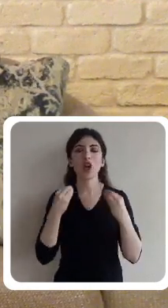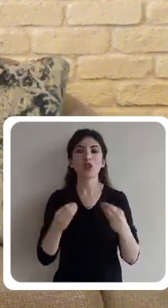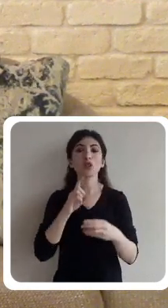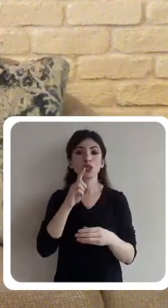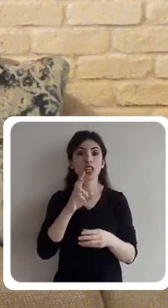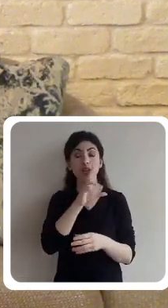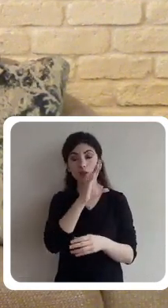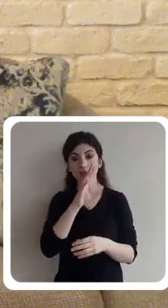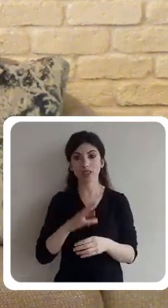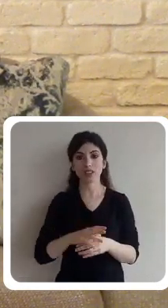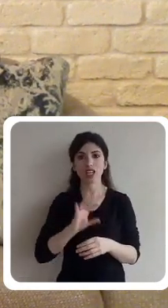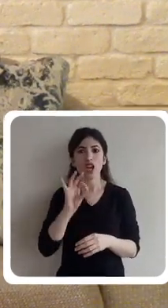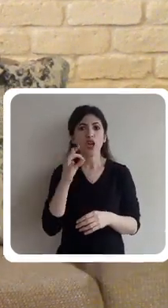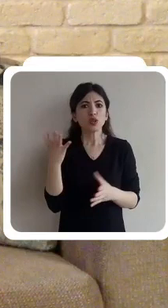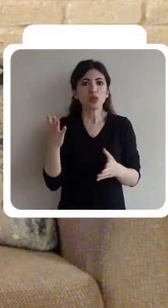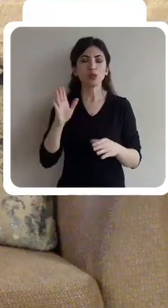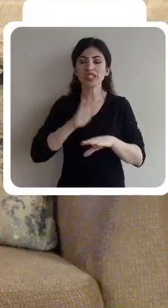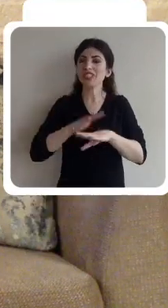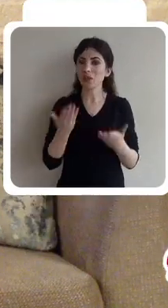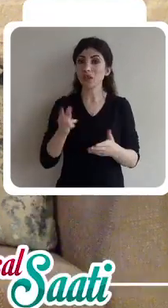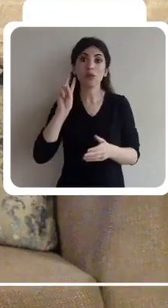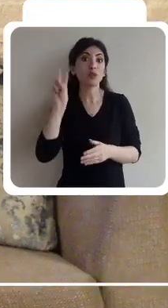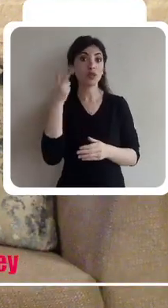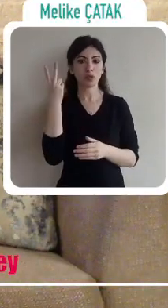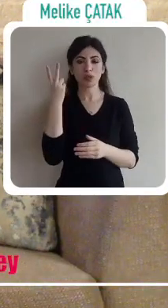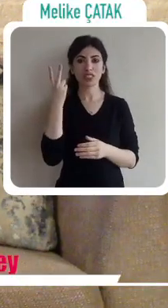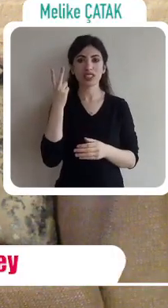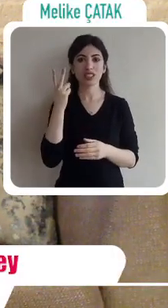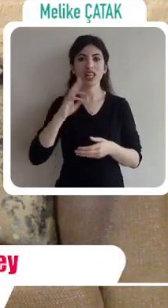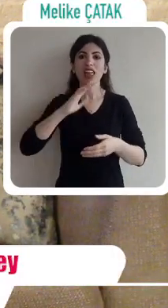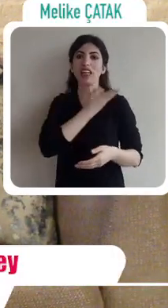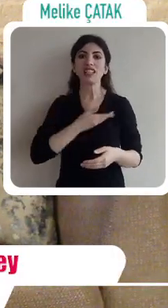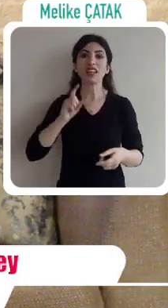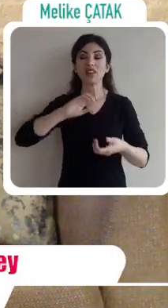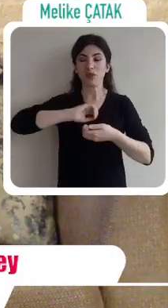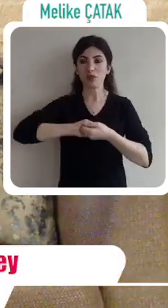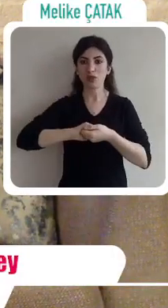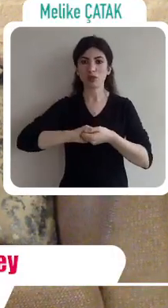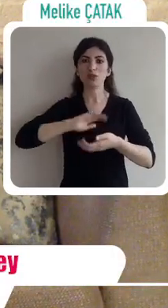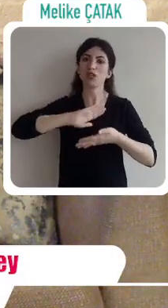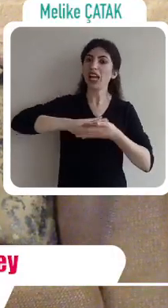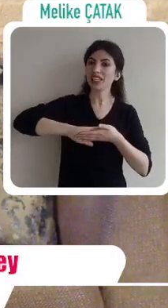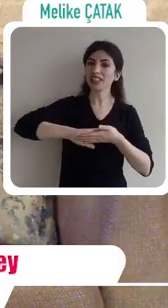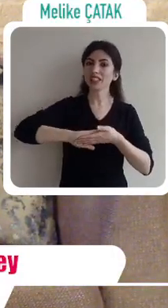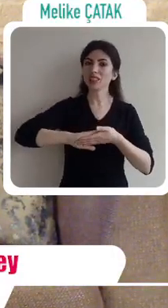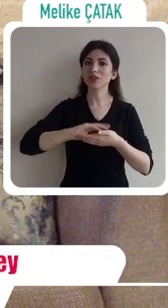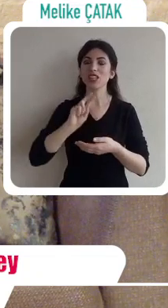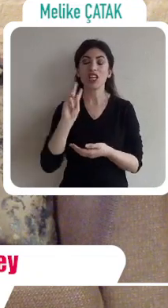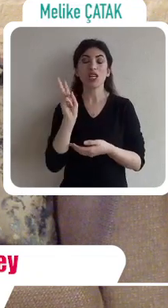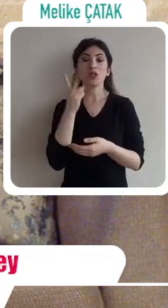için güzel bir sürpriz yapalım mı? Hadi bir düşünün. Sevdiğiniz bir dostunuzu, bir